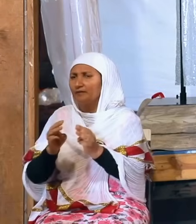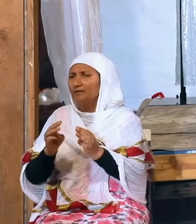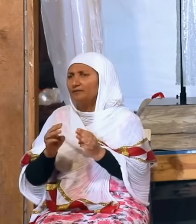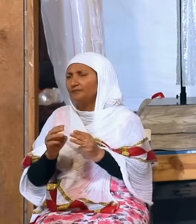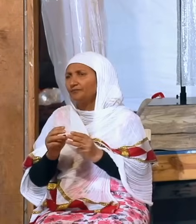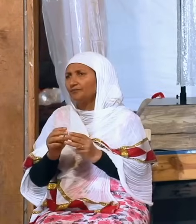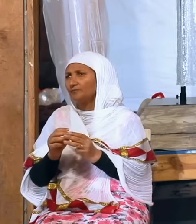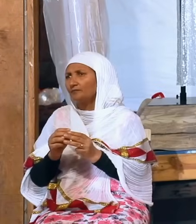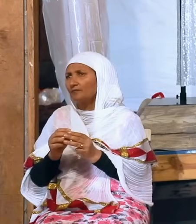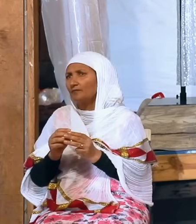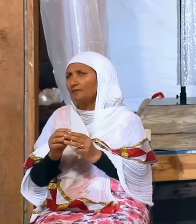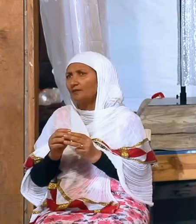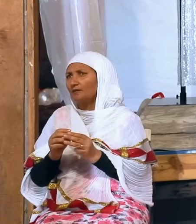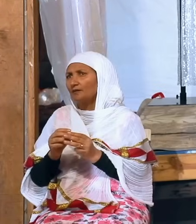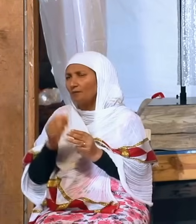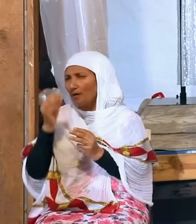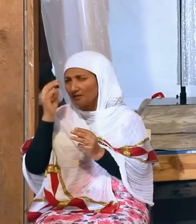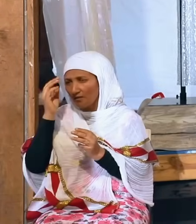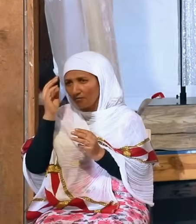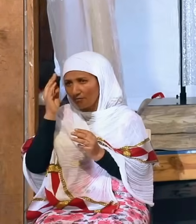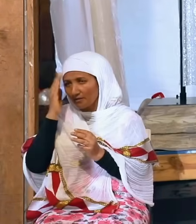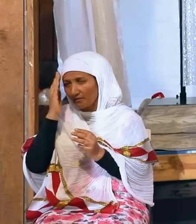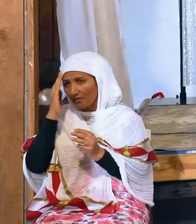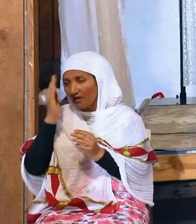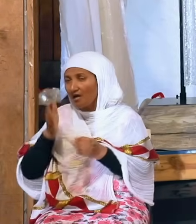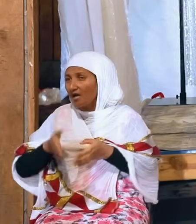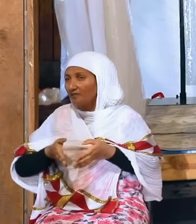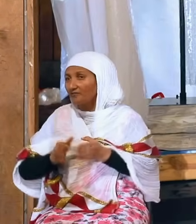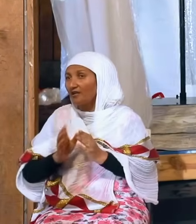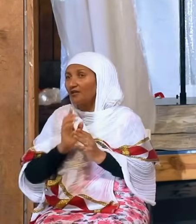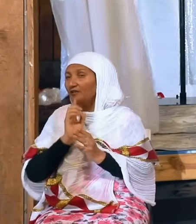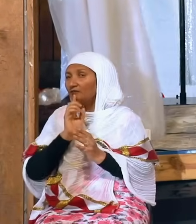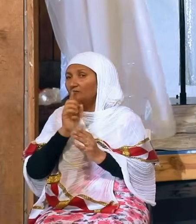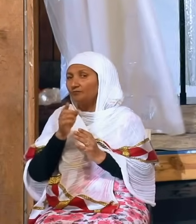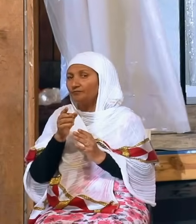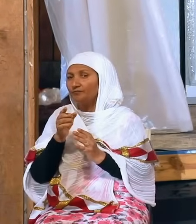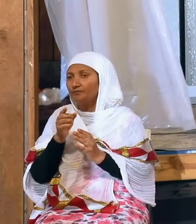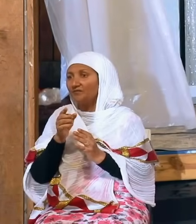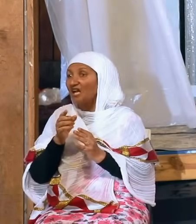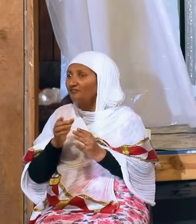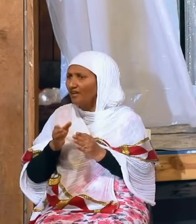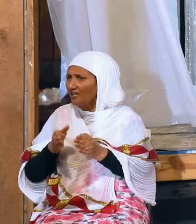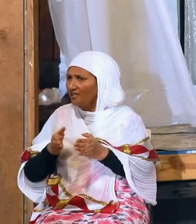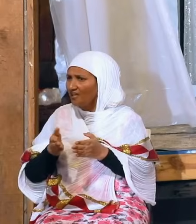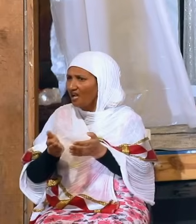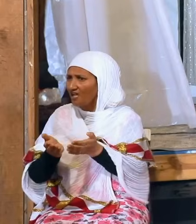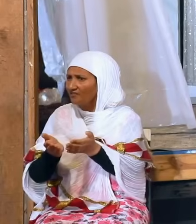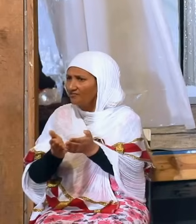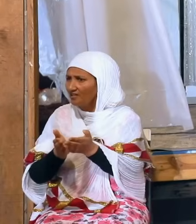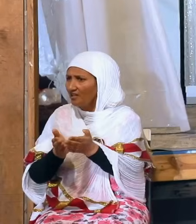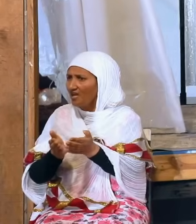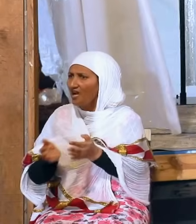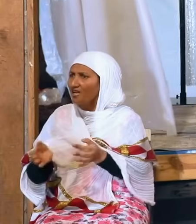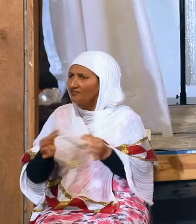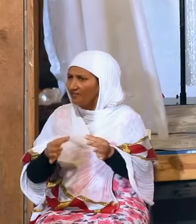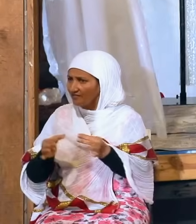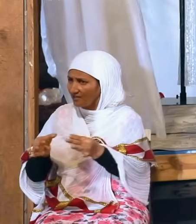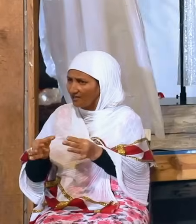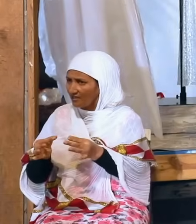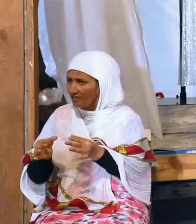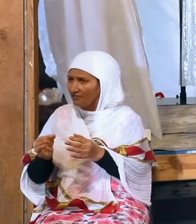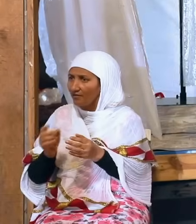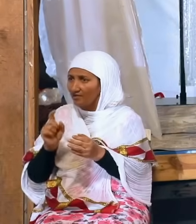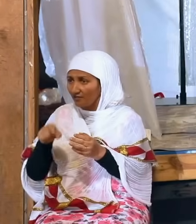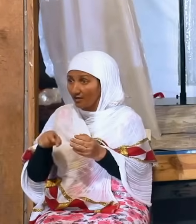መንገድ ማሳወቅ በጣም አስፈላጊ ነገር ነው ጉዳቱ ከደረሰ በኋላ እንዲያ ማለቱ